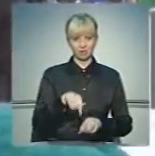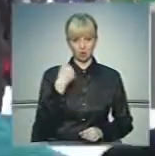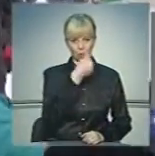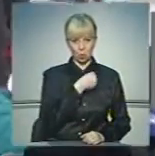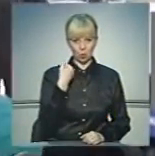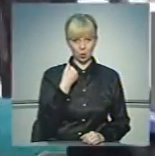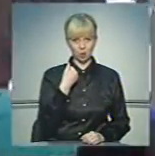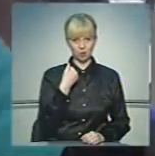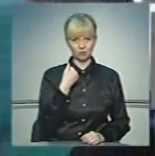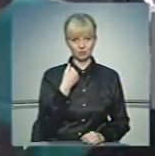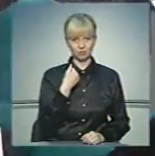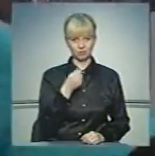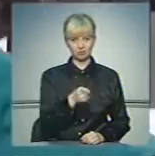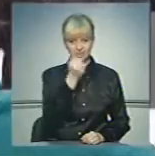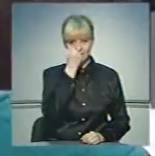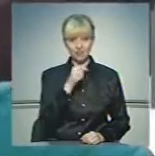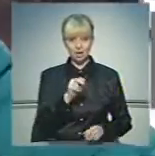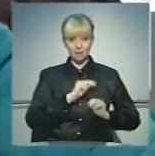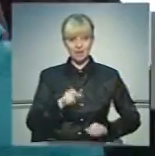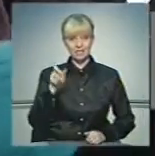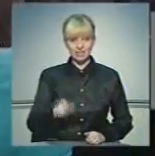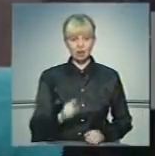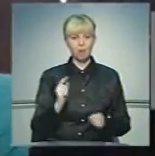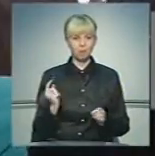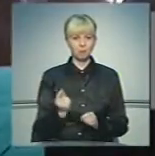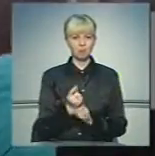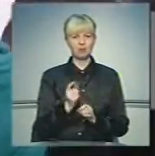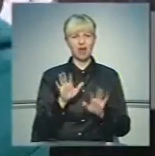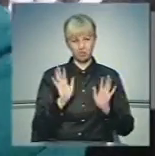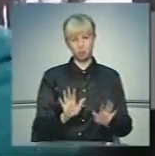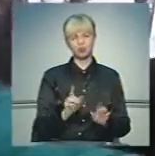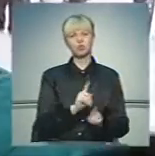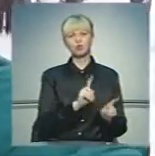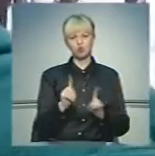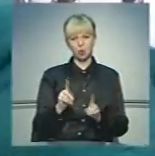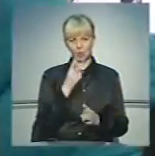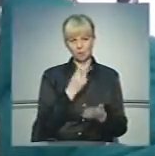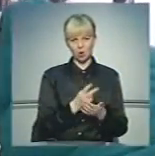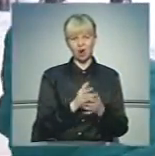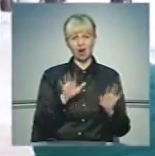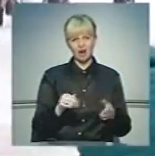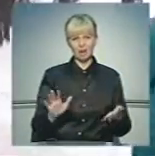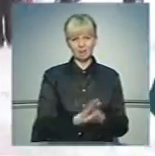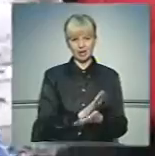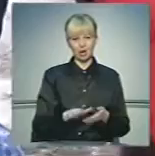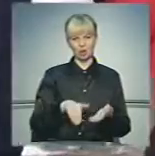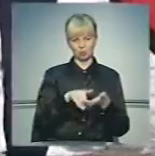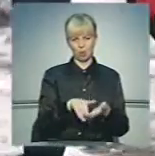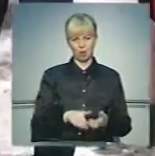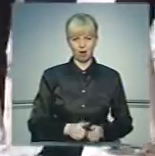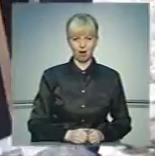році. Правильно чи ні? От, з аптеки працівник, перший раз. Ну нехай буде, хоч що, то нехай хоч показують, але нехай прибирають,